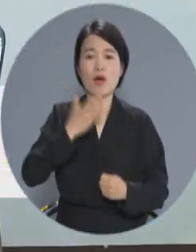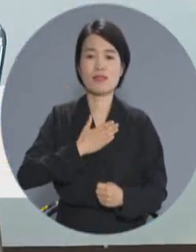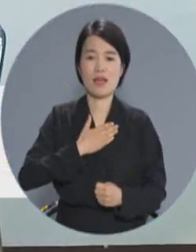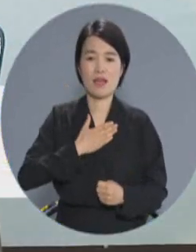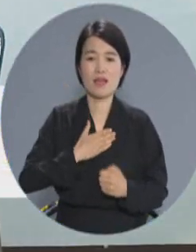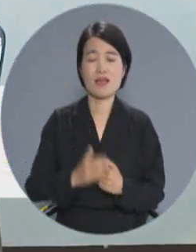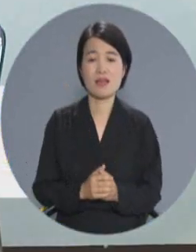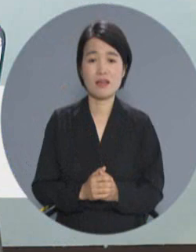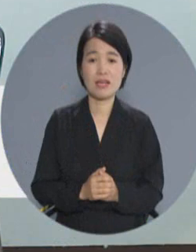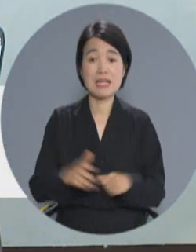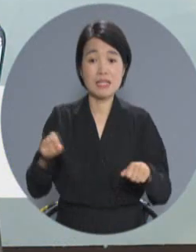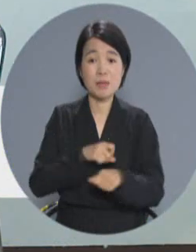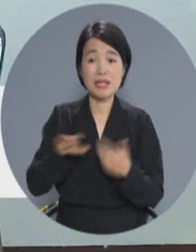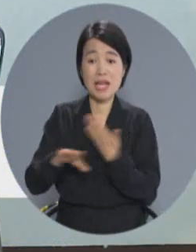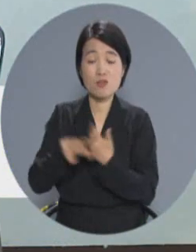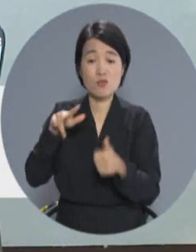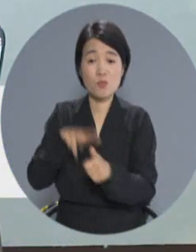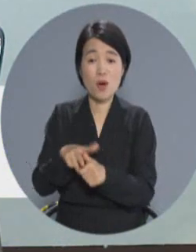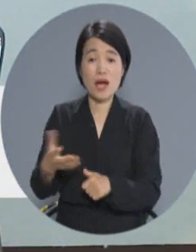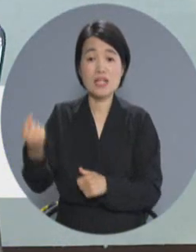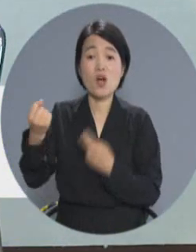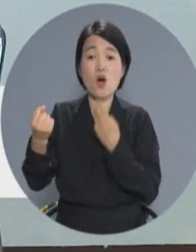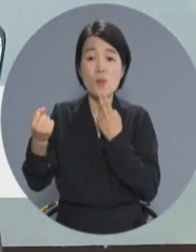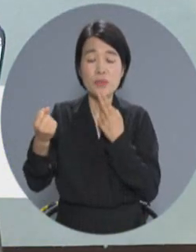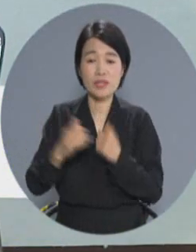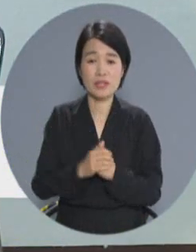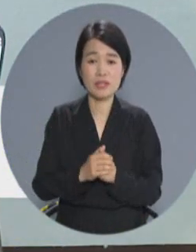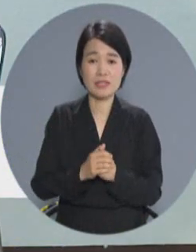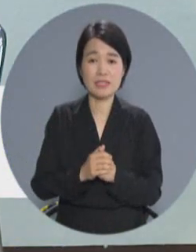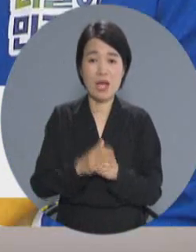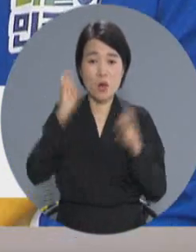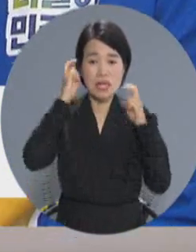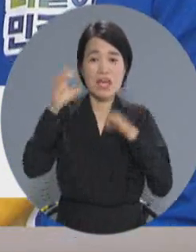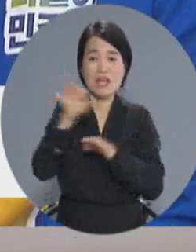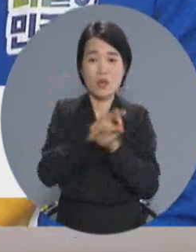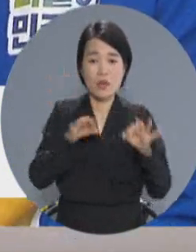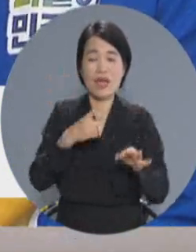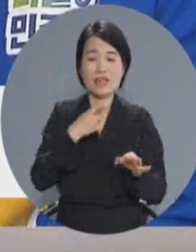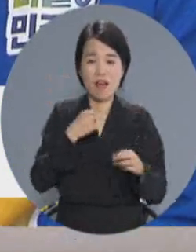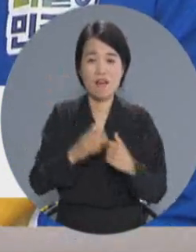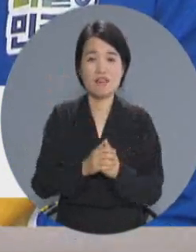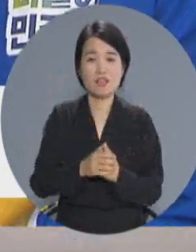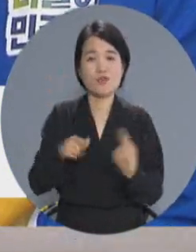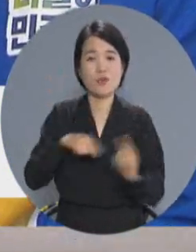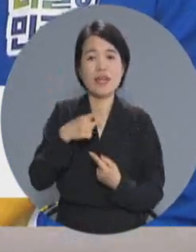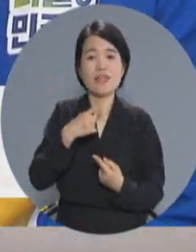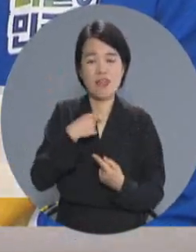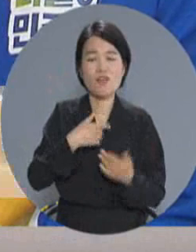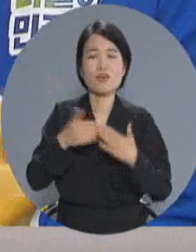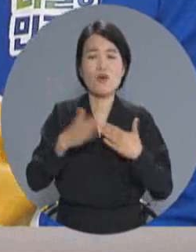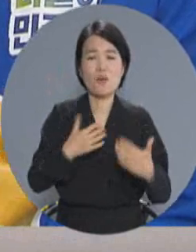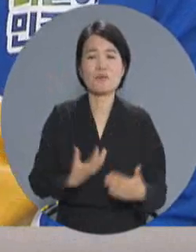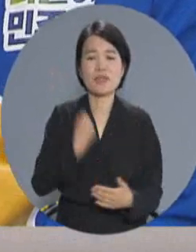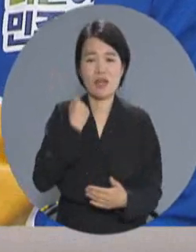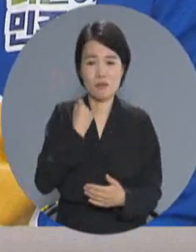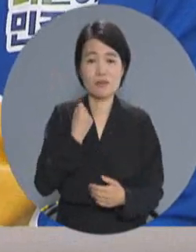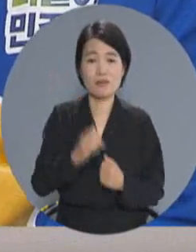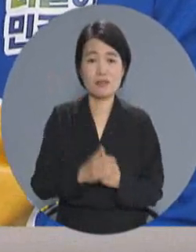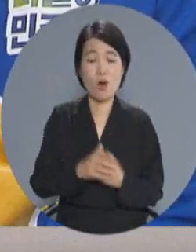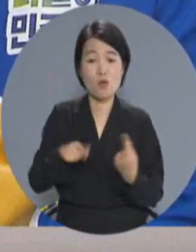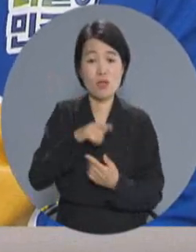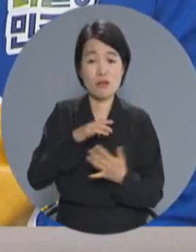특히 상대가 갖고 있지 않는 어 기업을 경영해 본 운영해 봄 그런 경험들이 있기 때문에